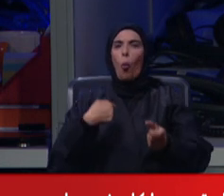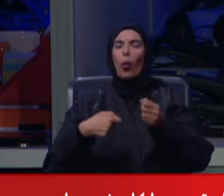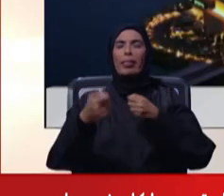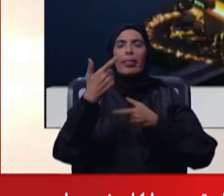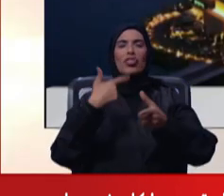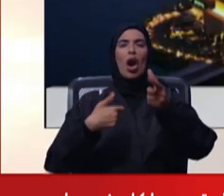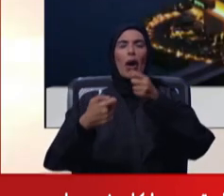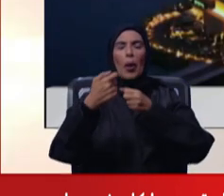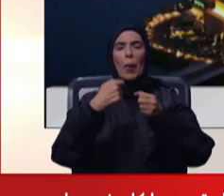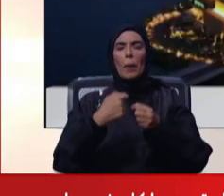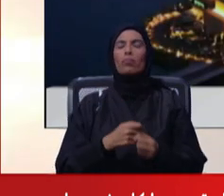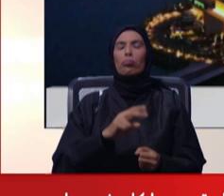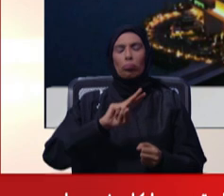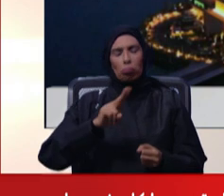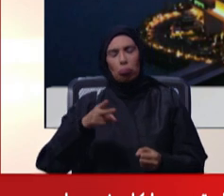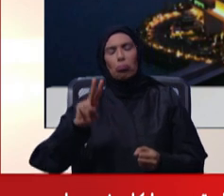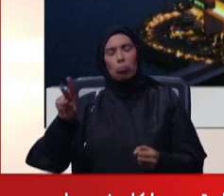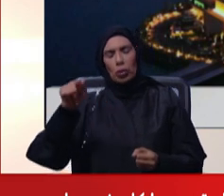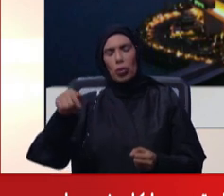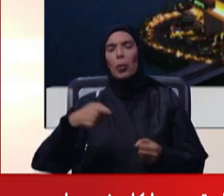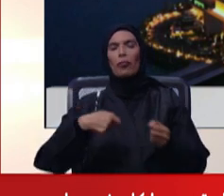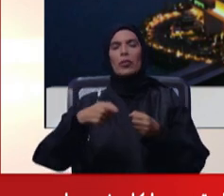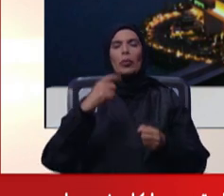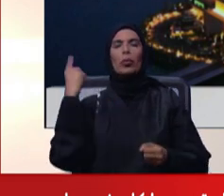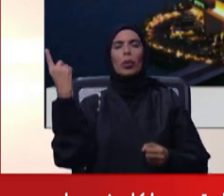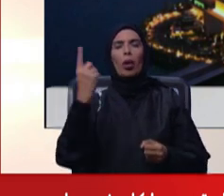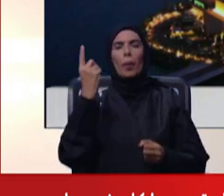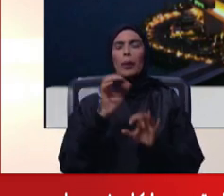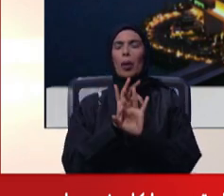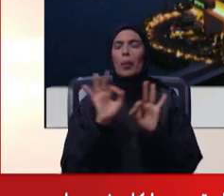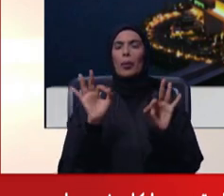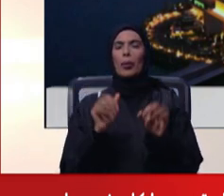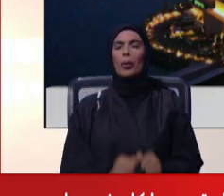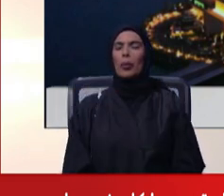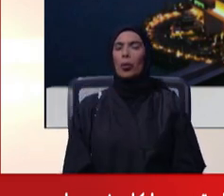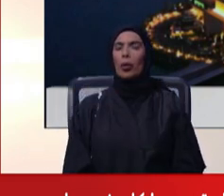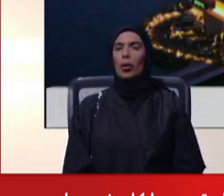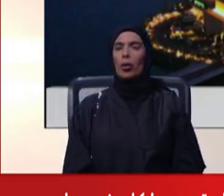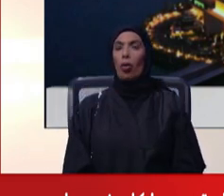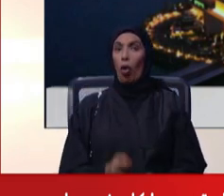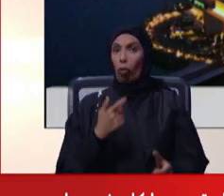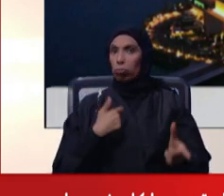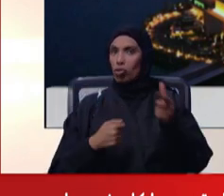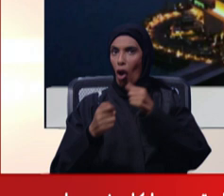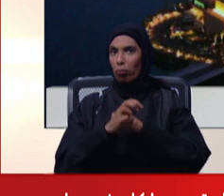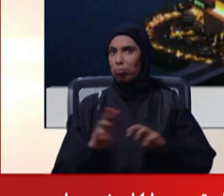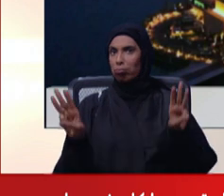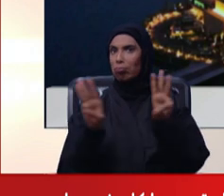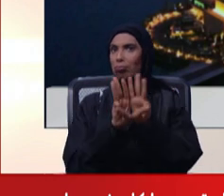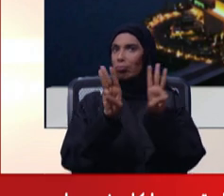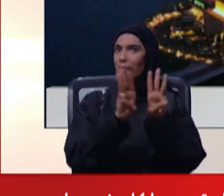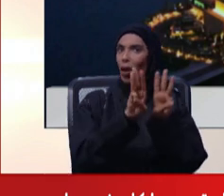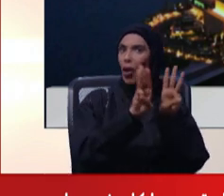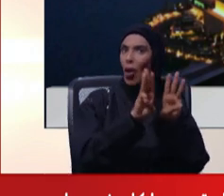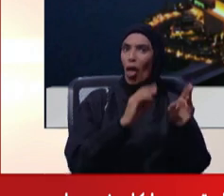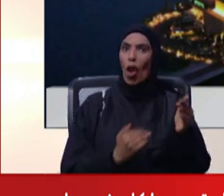نعم، في الآن تغيرات كبيرة في السوق والأسواق العالمية ككل، من ضمنها ظهور التجارة الإلكترونية وظهور التجارة